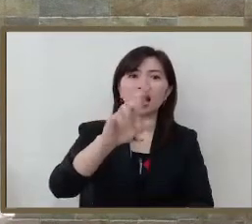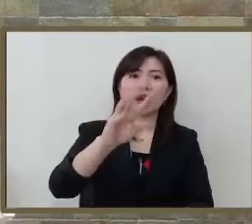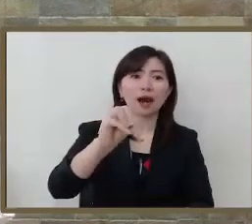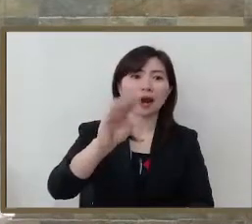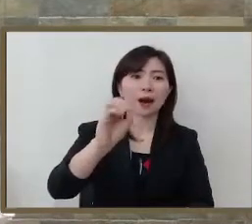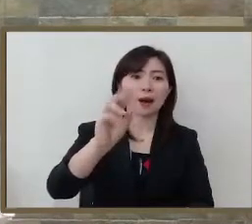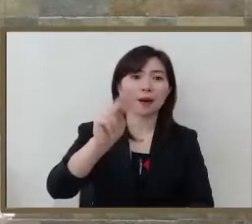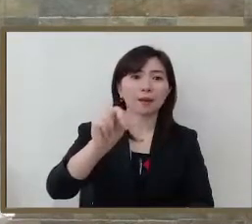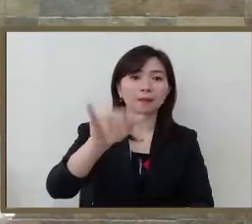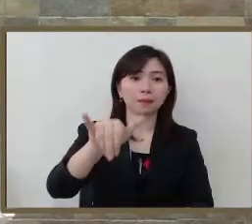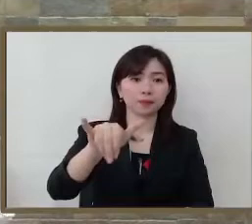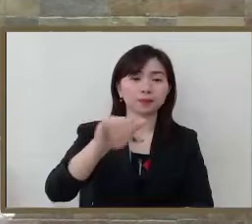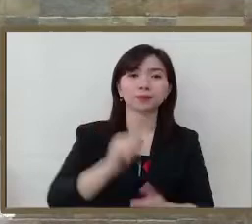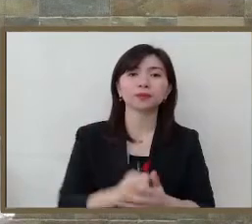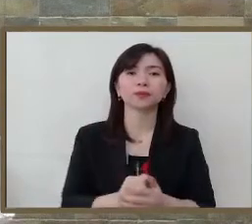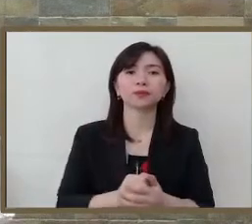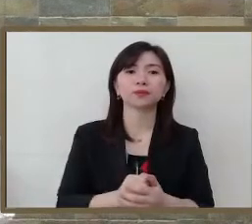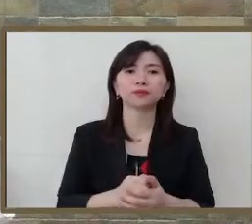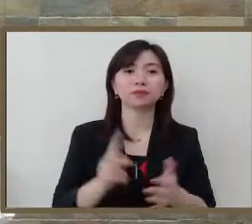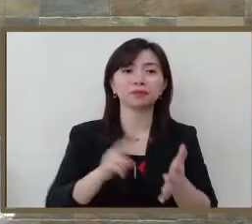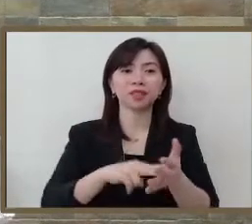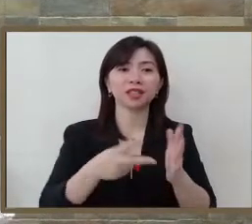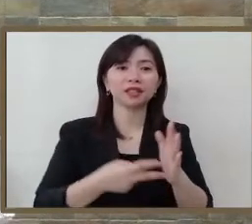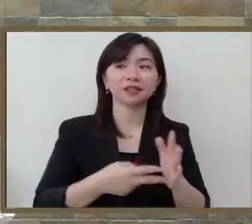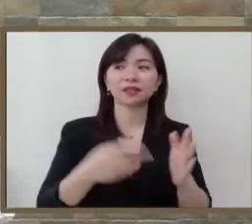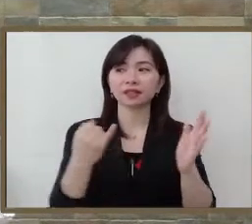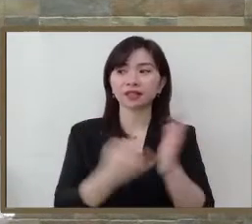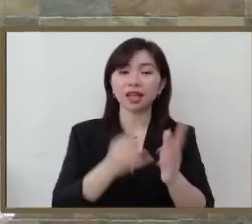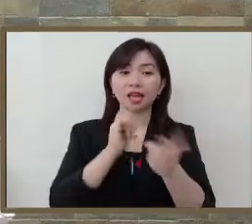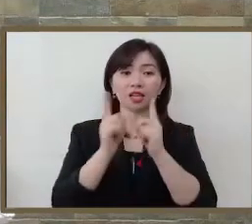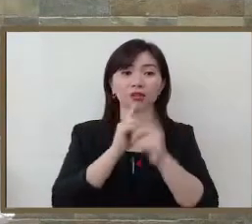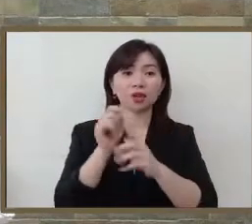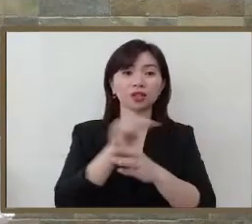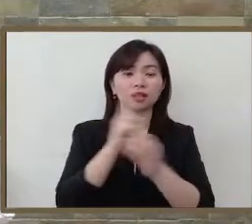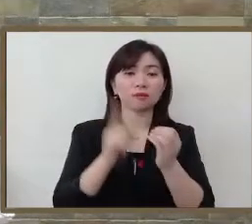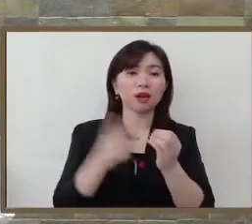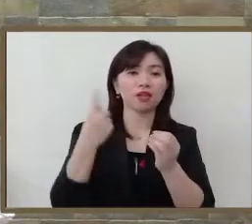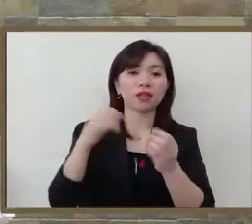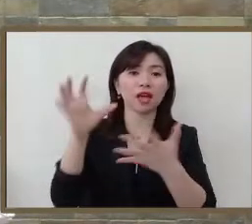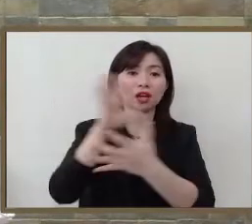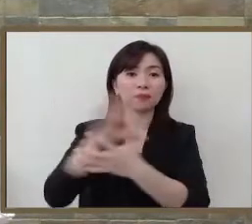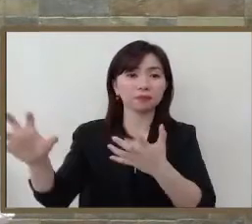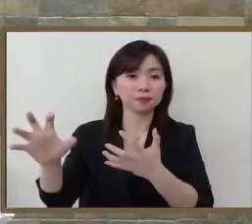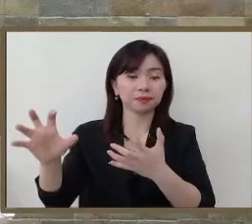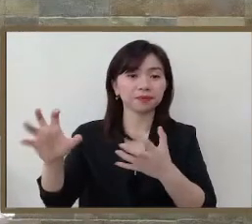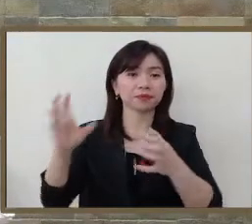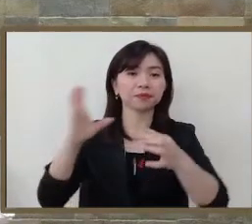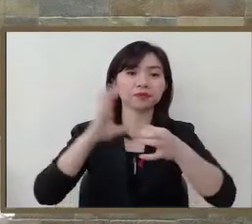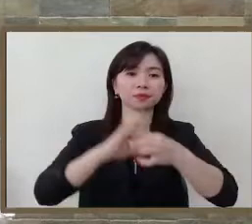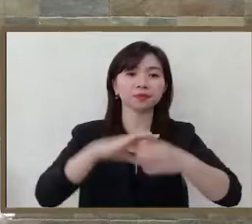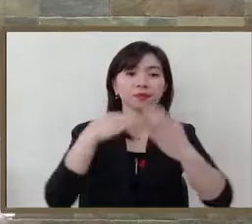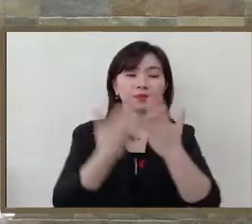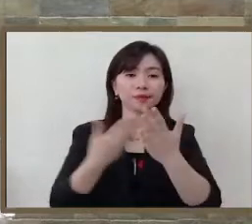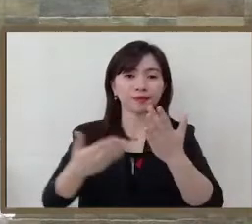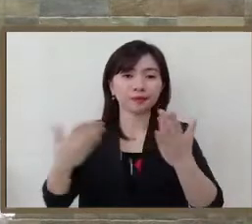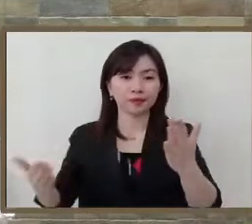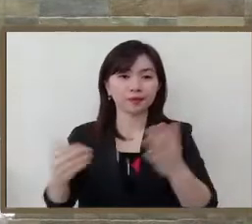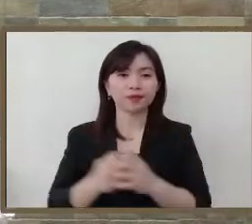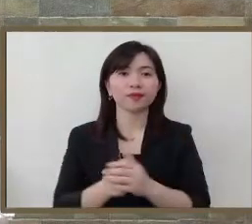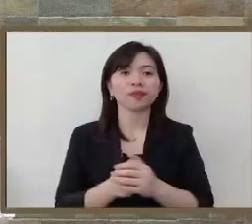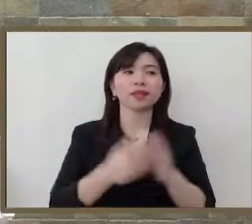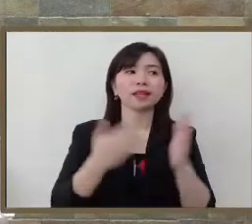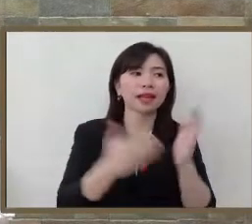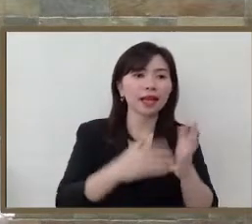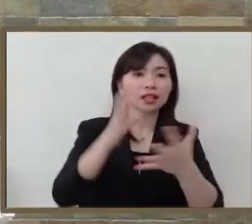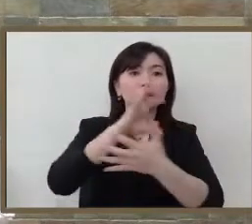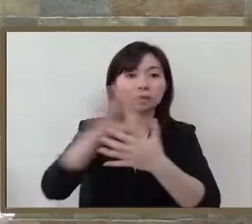lahat. It talks about the completeness of a thing. Ibig sabihin yung kakompletuhan ng